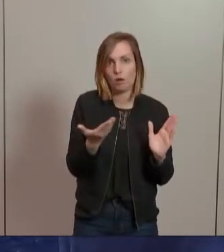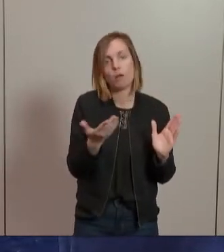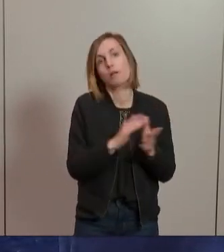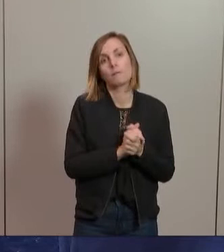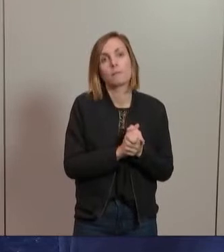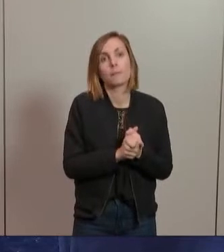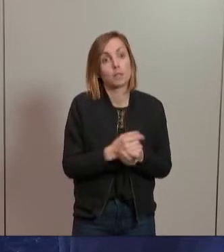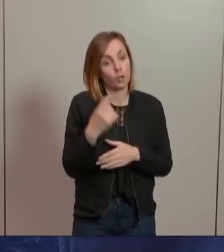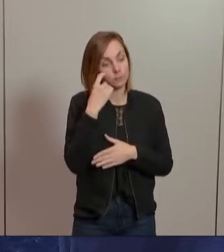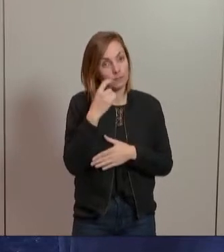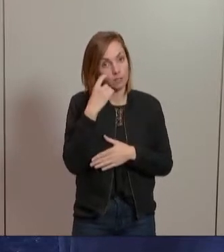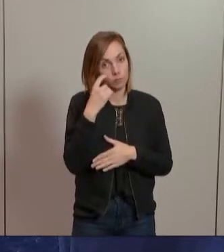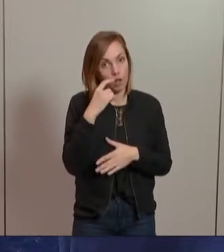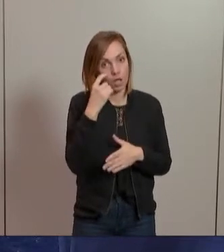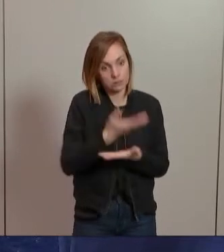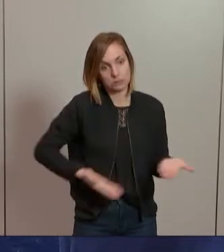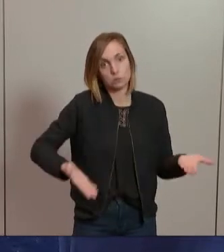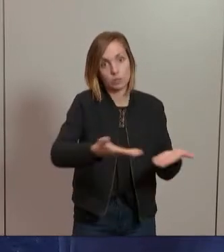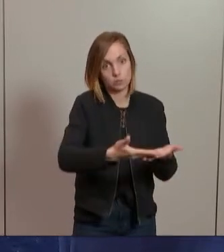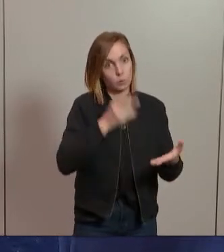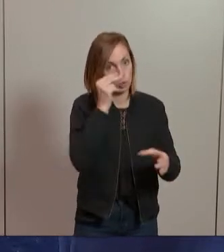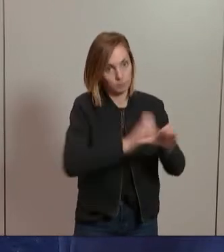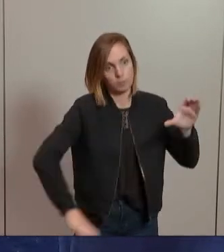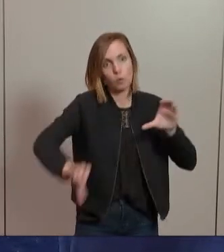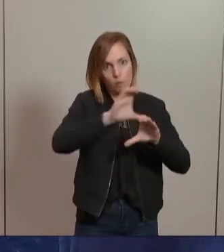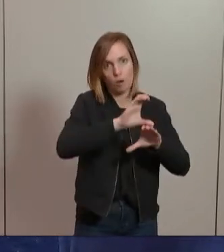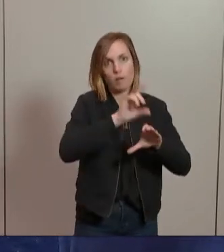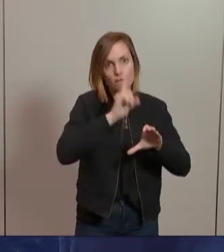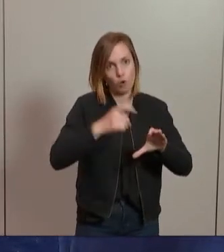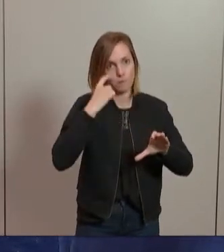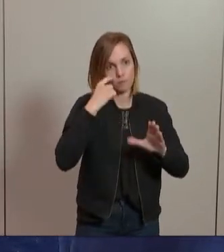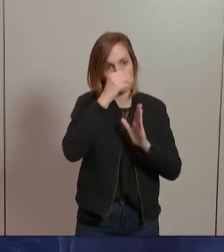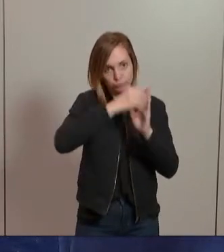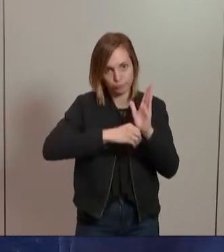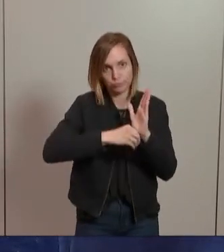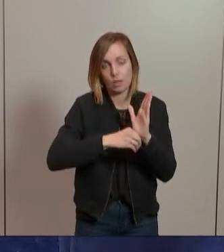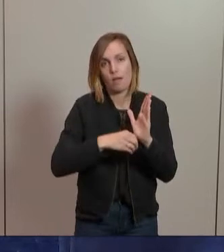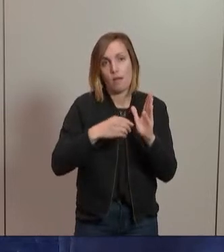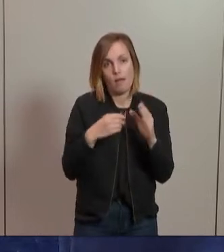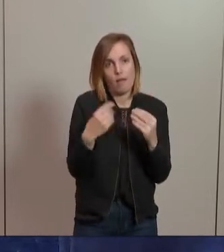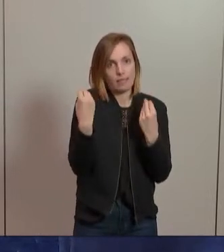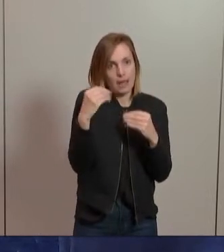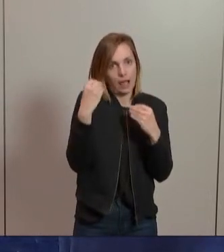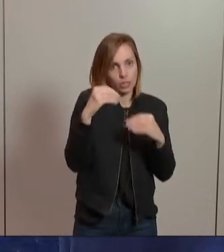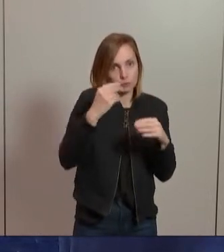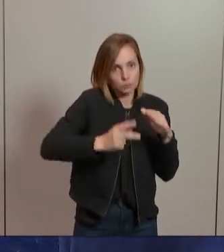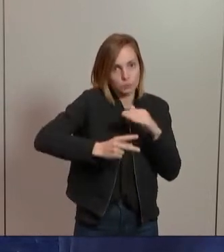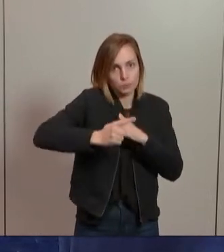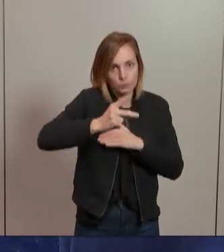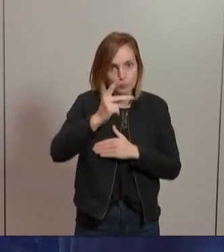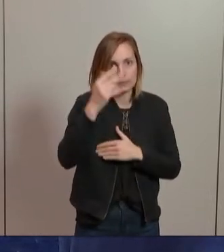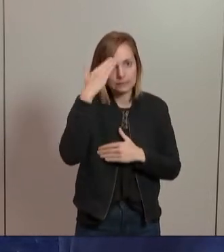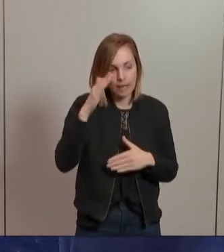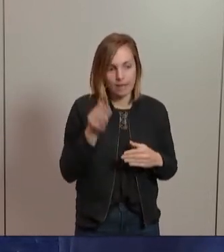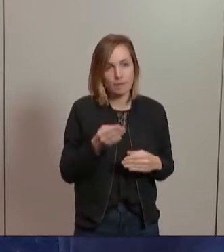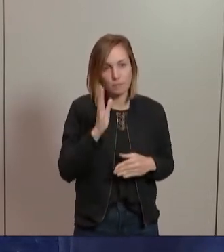d'un observatoire des faits de la délinquance au niveau métropolitain. La délinquance, vous le savez bien, ignore les frontières communales. Cette connaissance plus fine nous